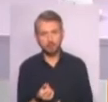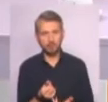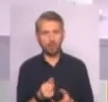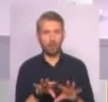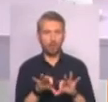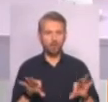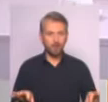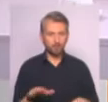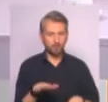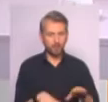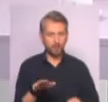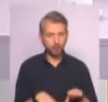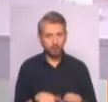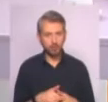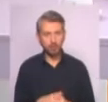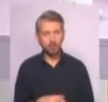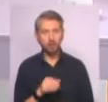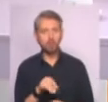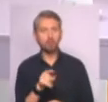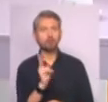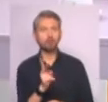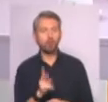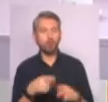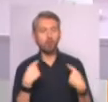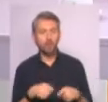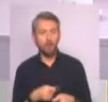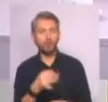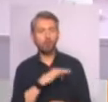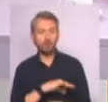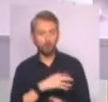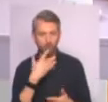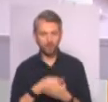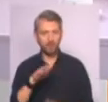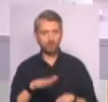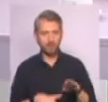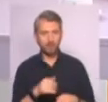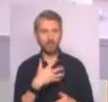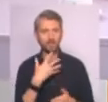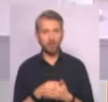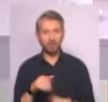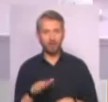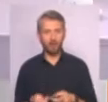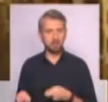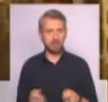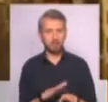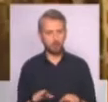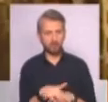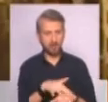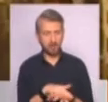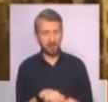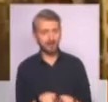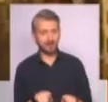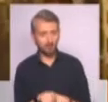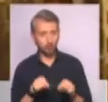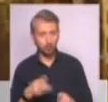ковбасу вагову, то тобі той, хто її продає, відповідно, використовує свої ваги, ти своїми вагами не ходиш на базар. Так само і тут. Якщо